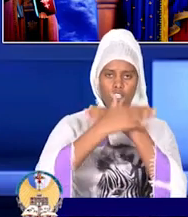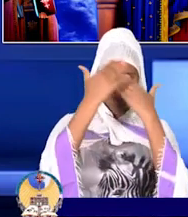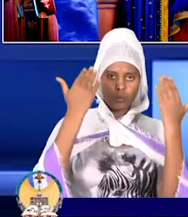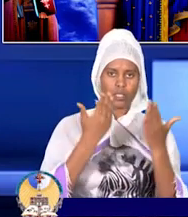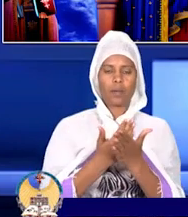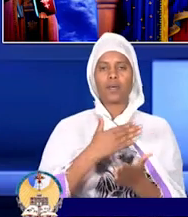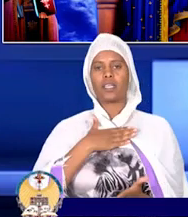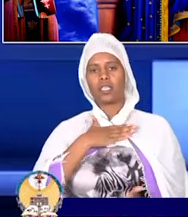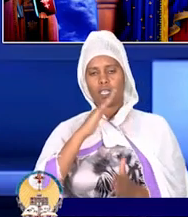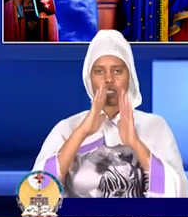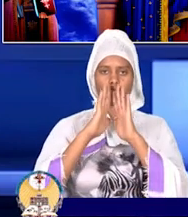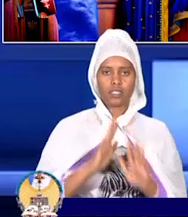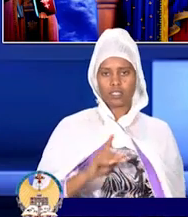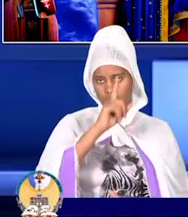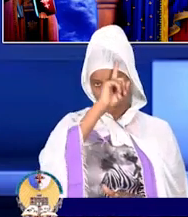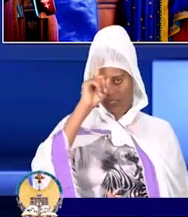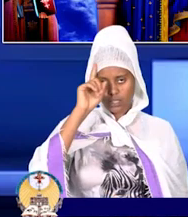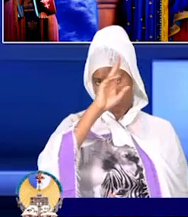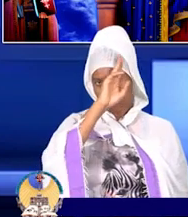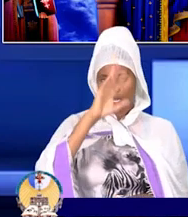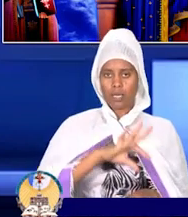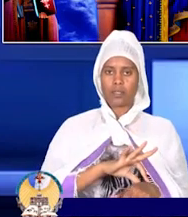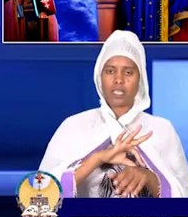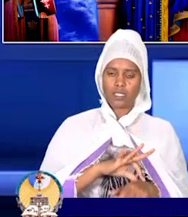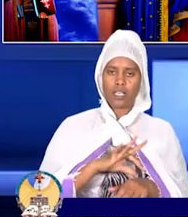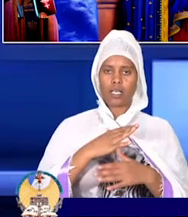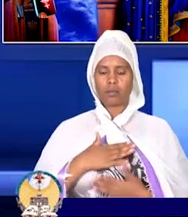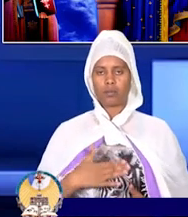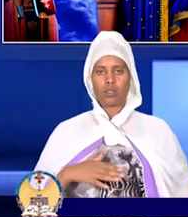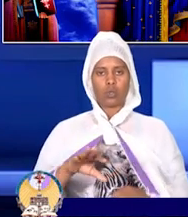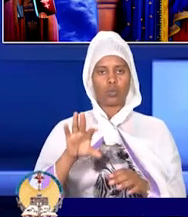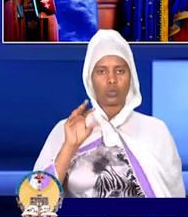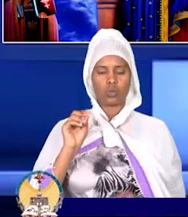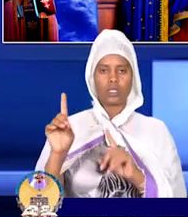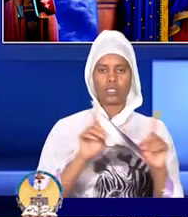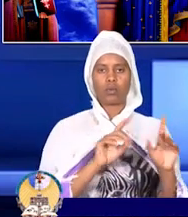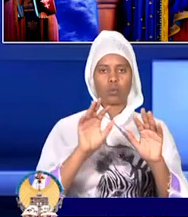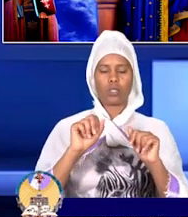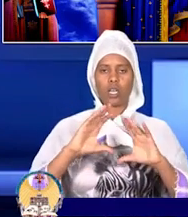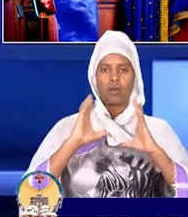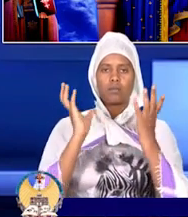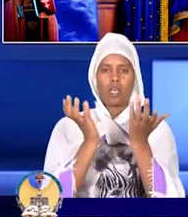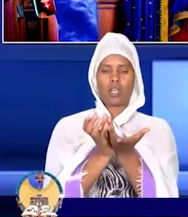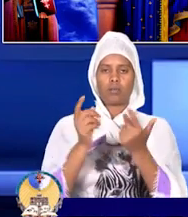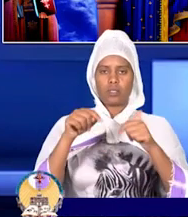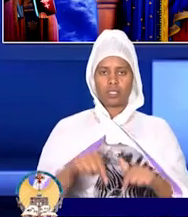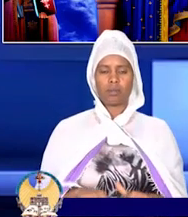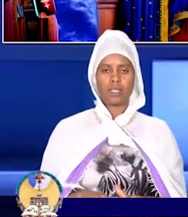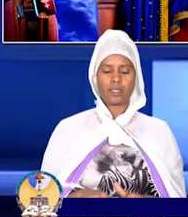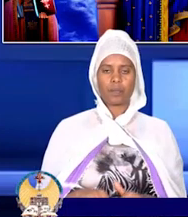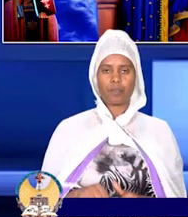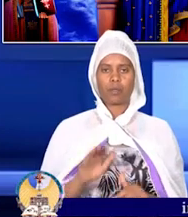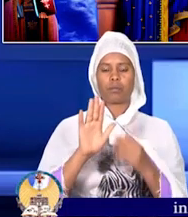ብስጋ ተገሊጹ ካብ ኣዴና ቅድስ ድንግል ማርያም ካብ ስጋኣ ስጋ ካብ ነፍሳ ነፍስ ወሲዱ ሰብ ኮይኑ ናብዚ ዓለም